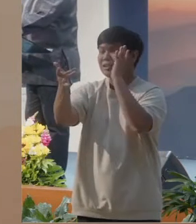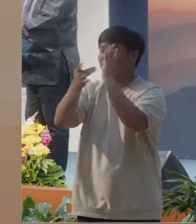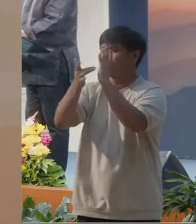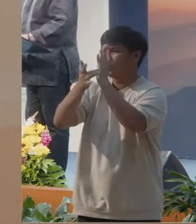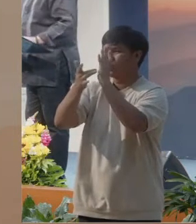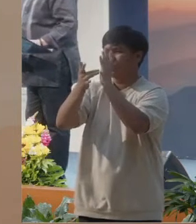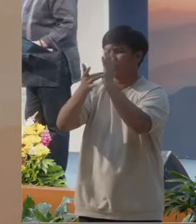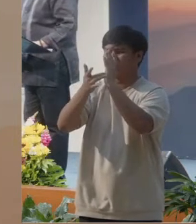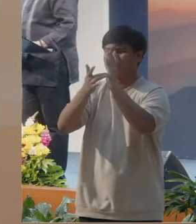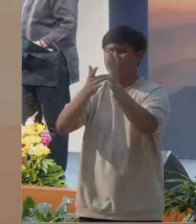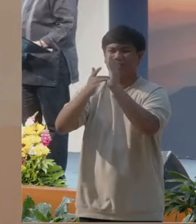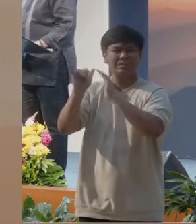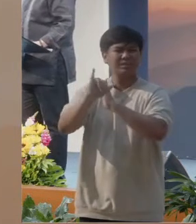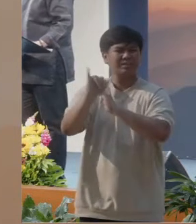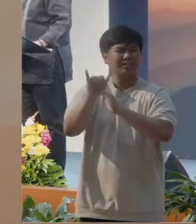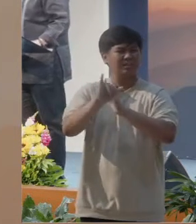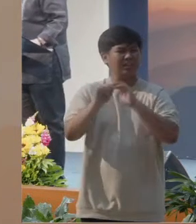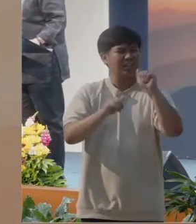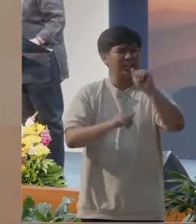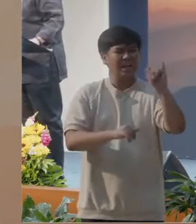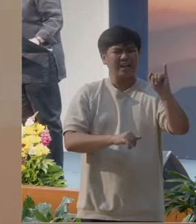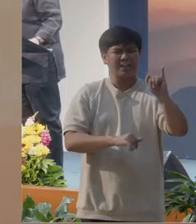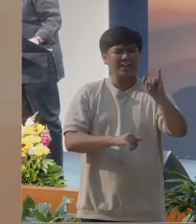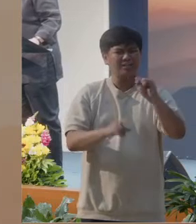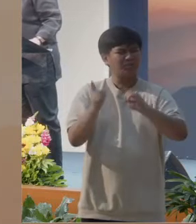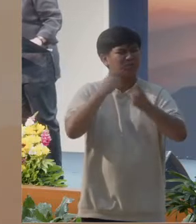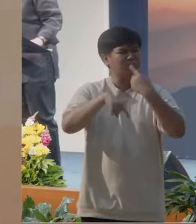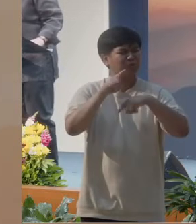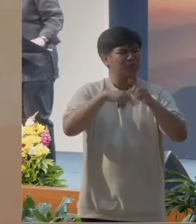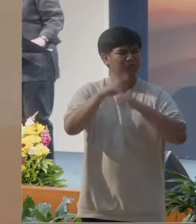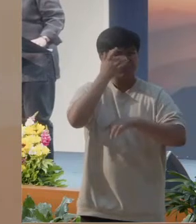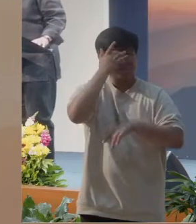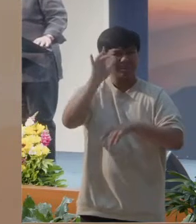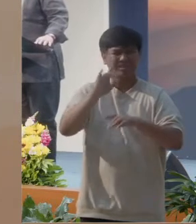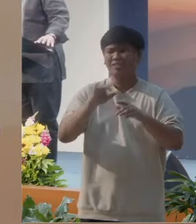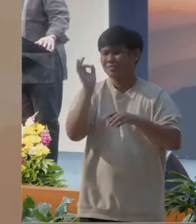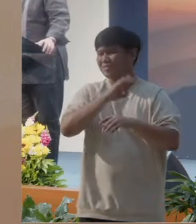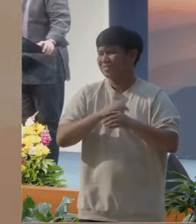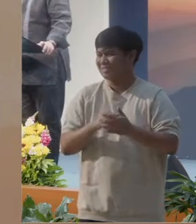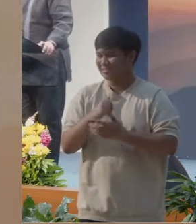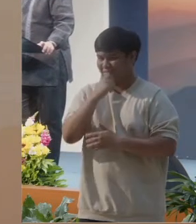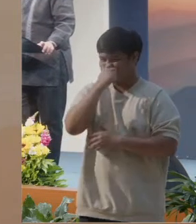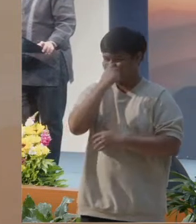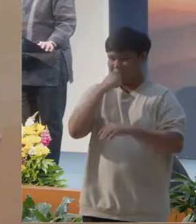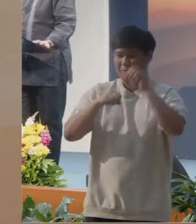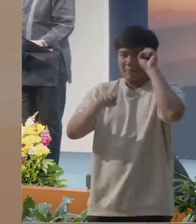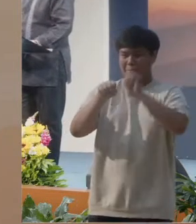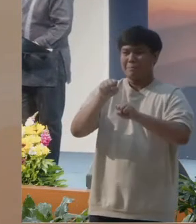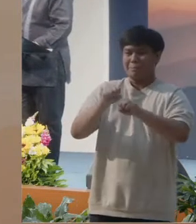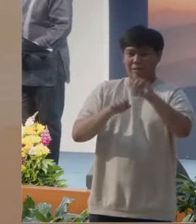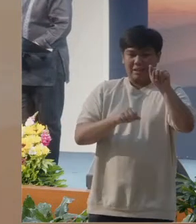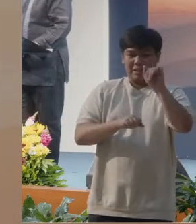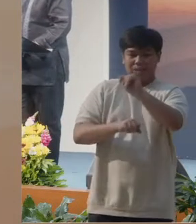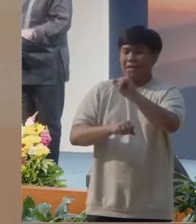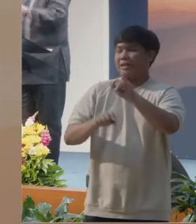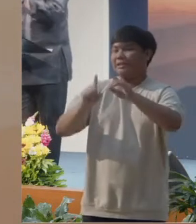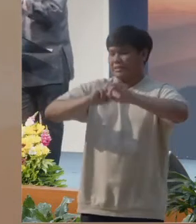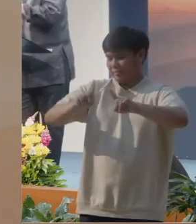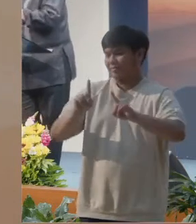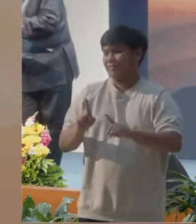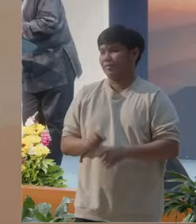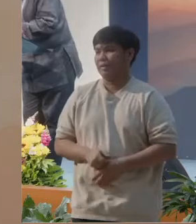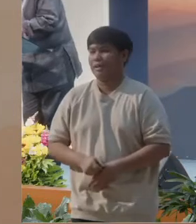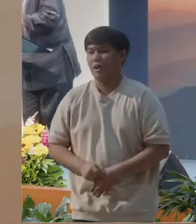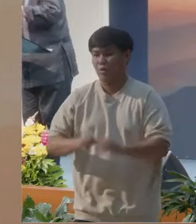Artificial Intelligence. So mahirap pong baka isipin ng iba, there is a city of artificial intelligence. Hindi po. Ano po